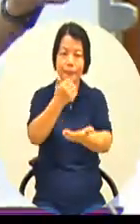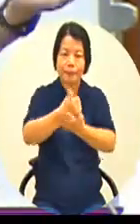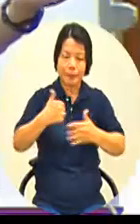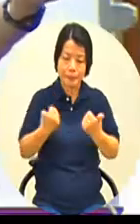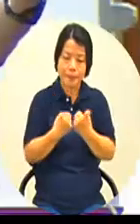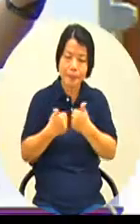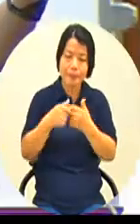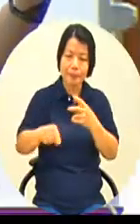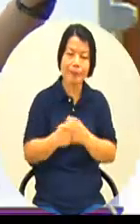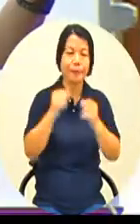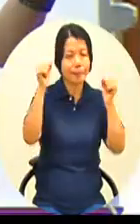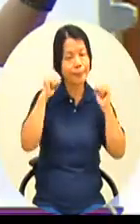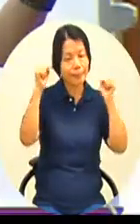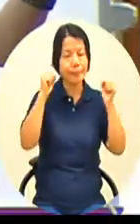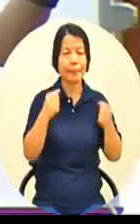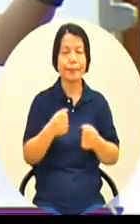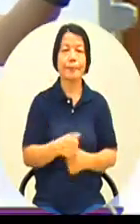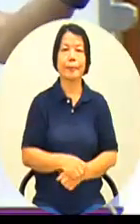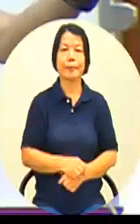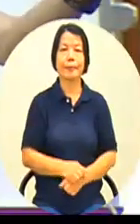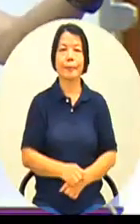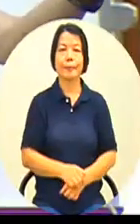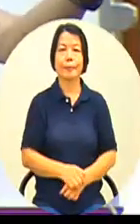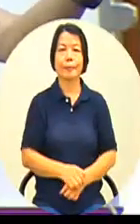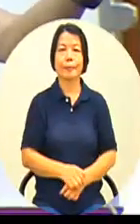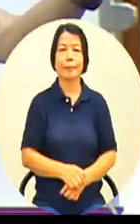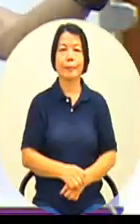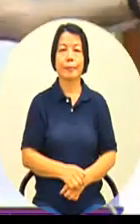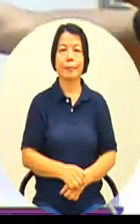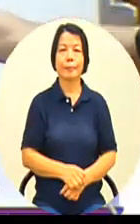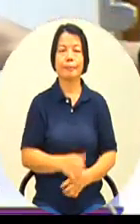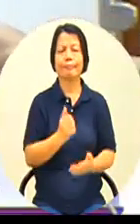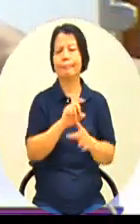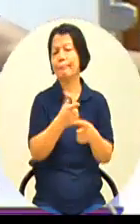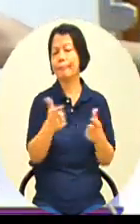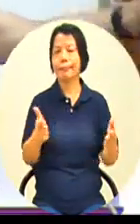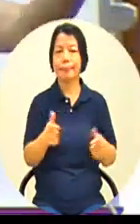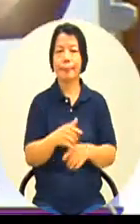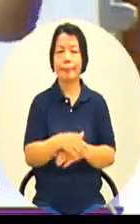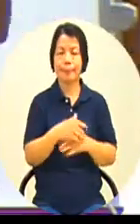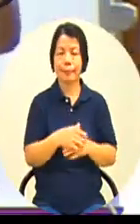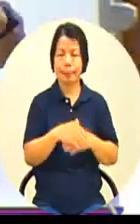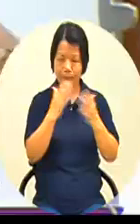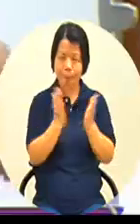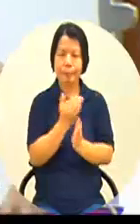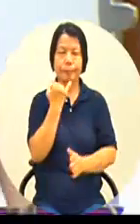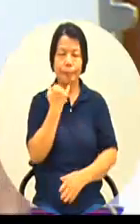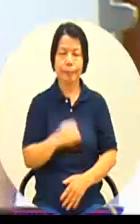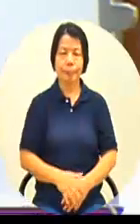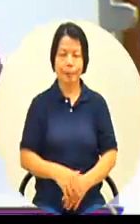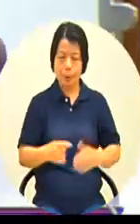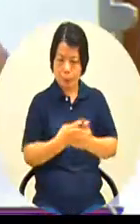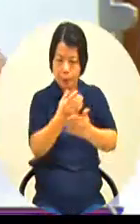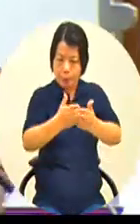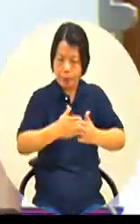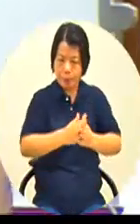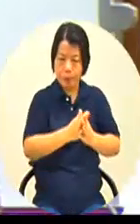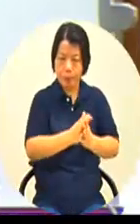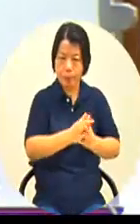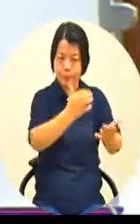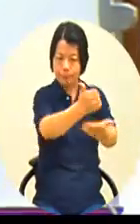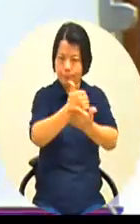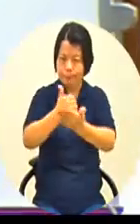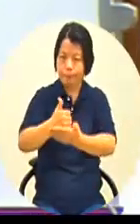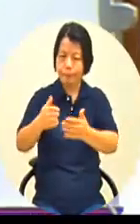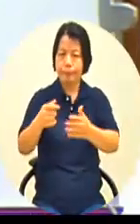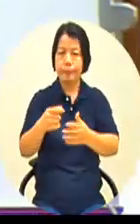啊，就是讲来家要创啥哦，这个都只要你有吸引人潮来，就是观光